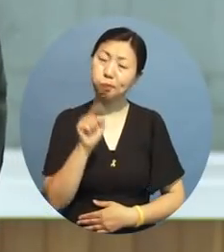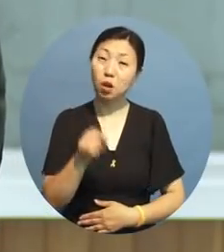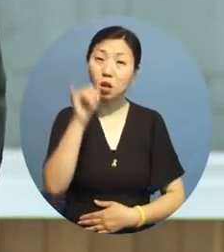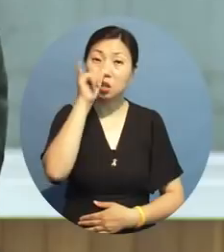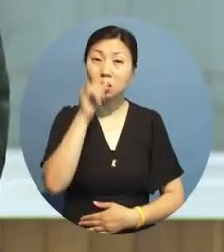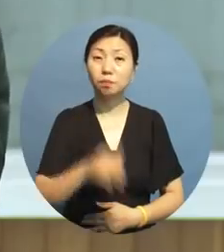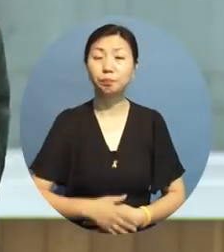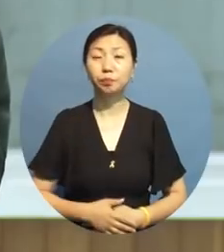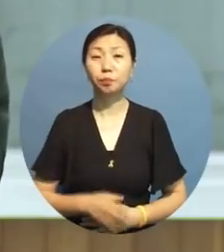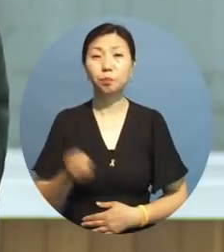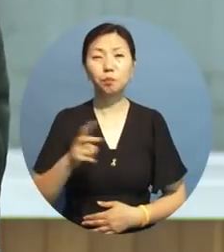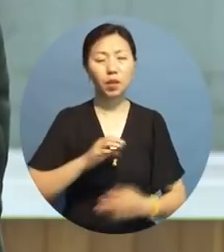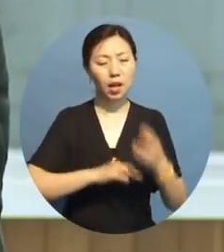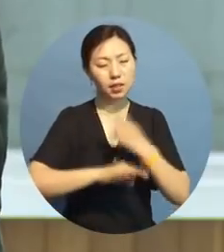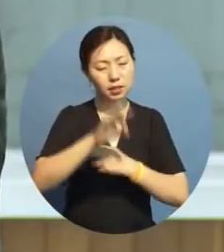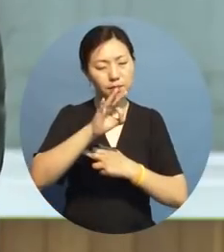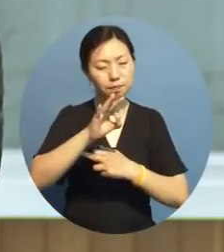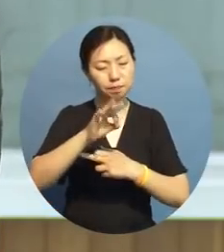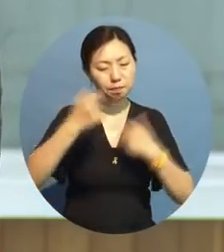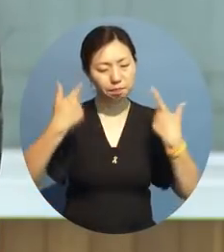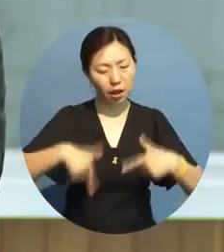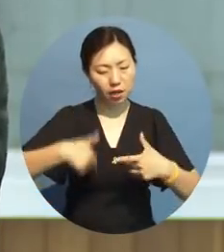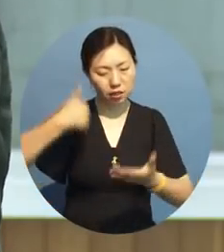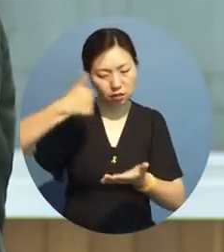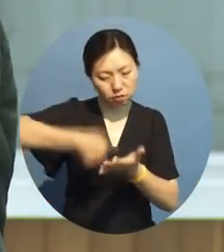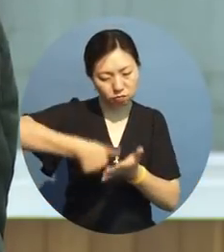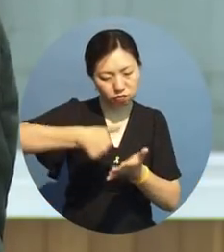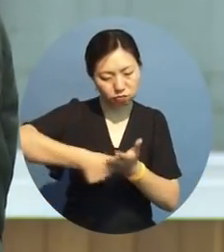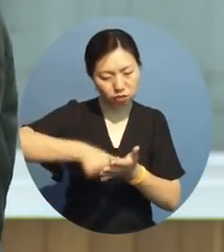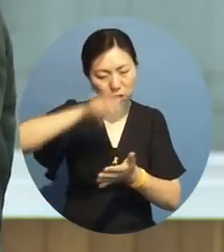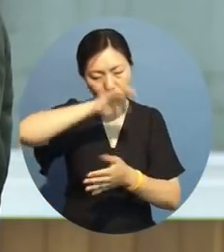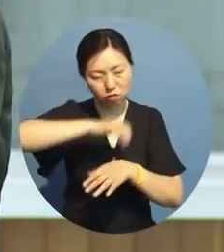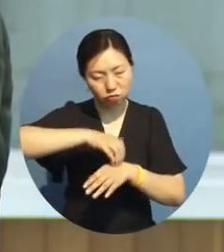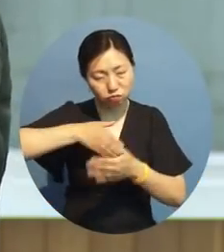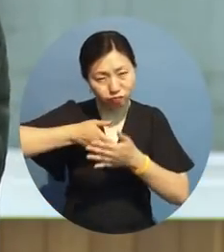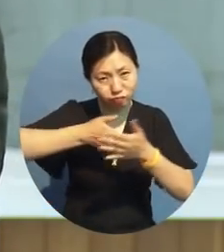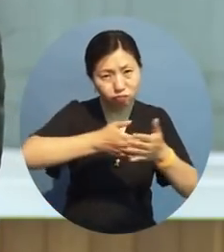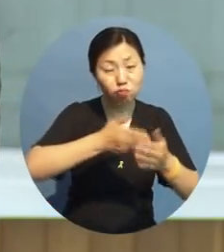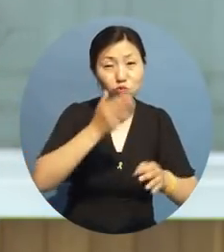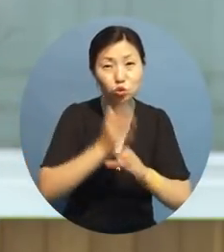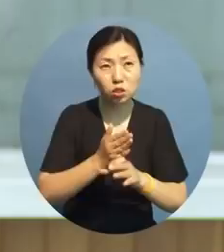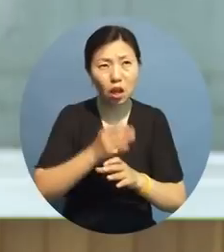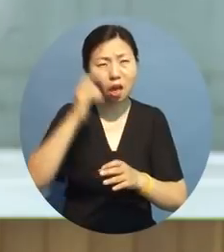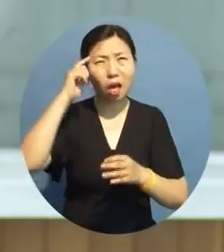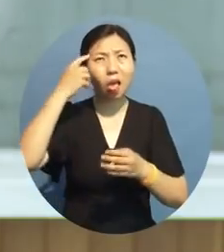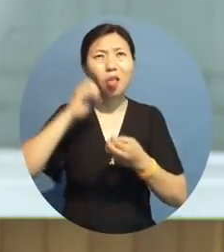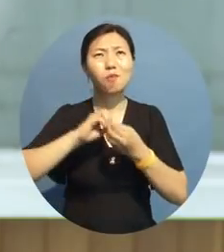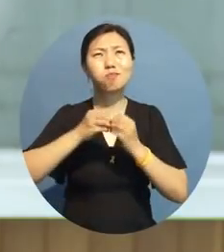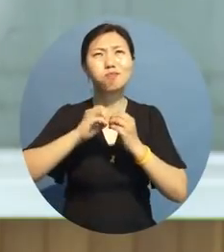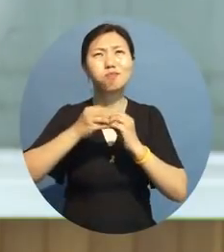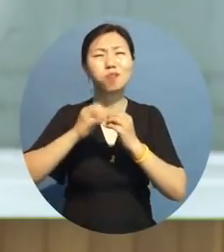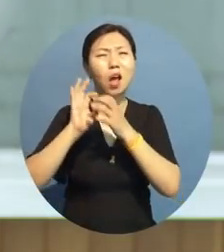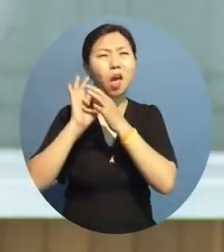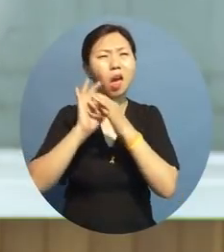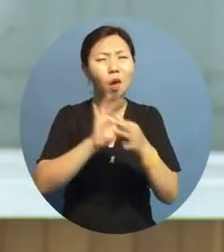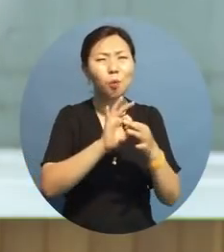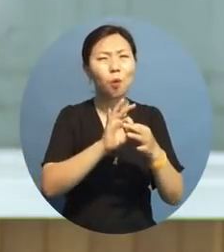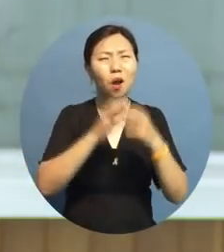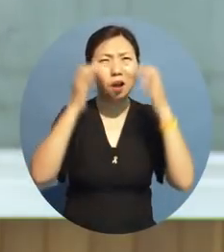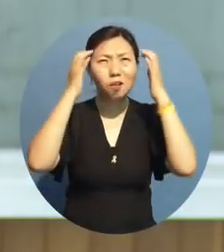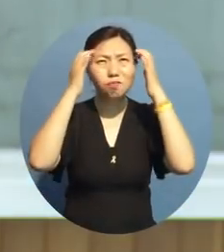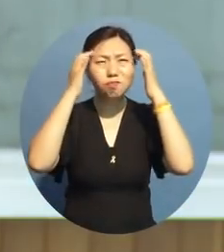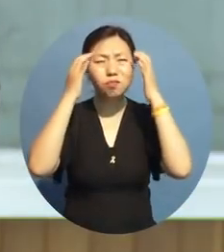하나는 매일 아침 수행 정진을 하긴 하는데 이 망상 번뇌가 너무 심하게